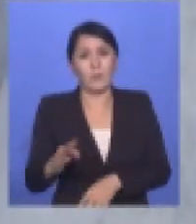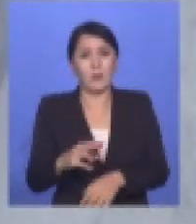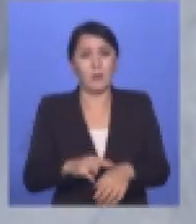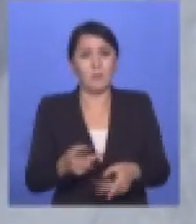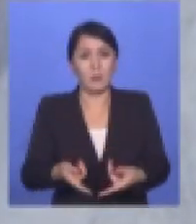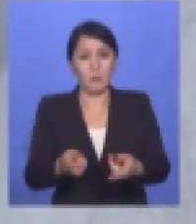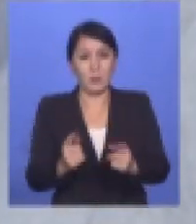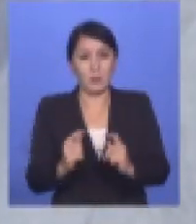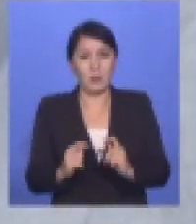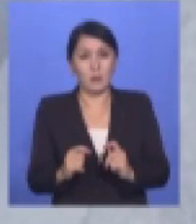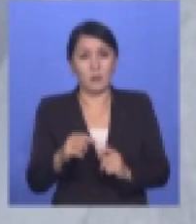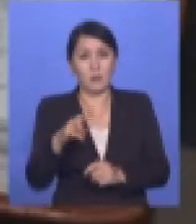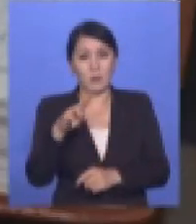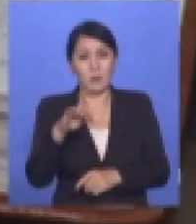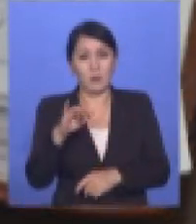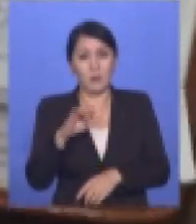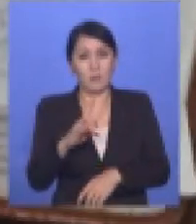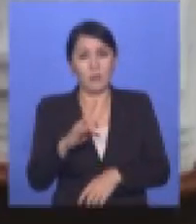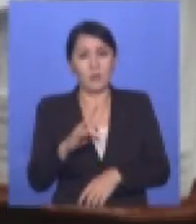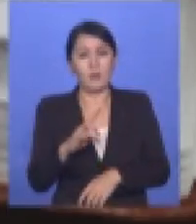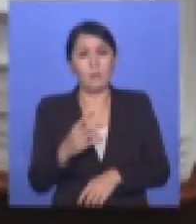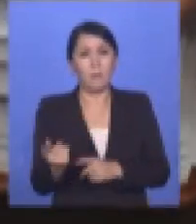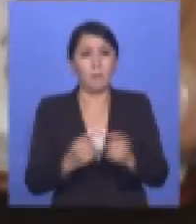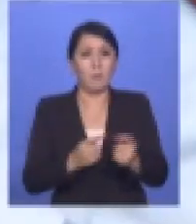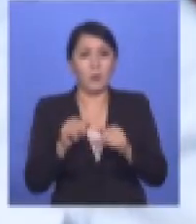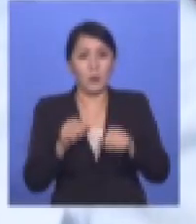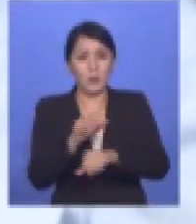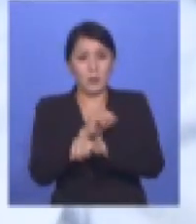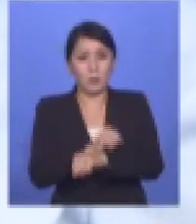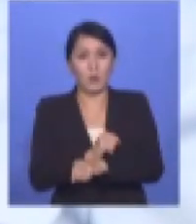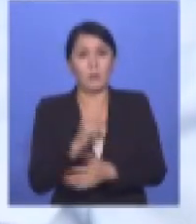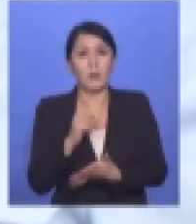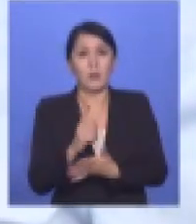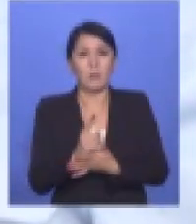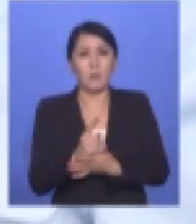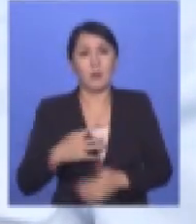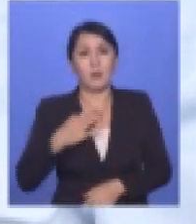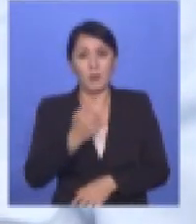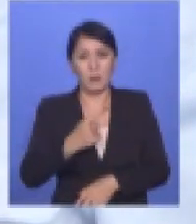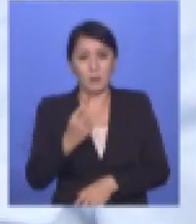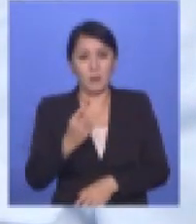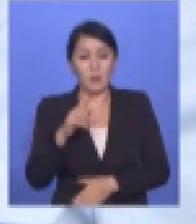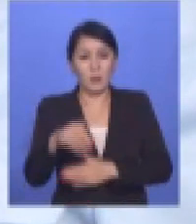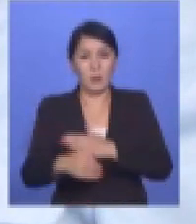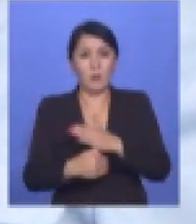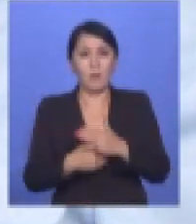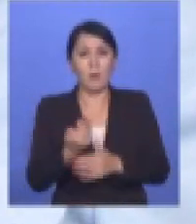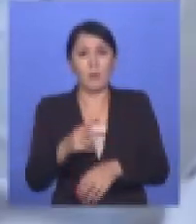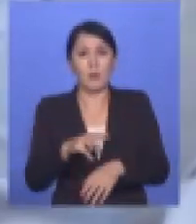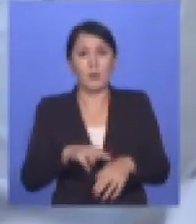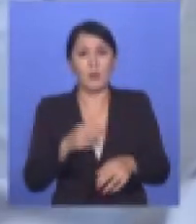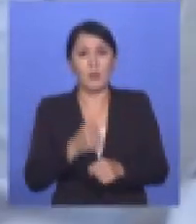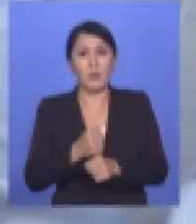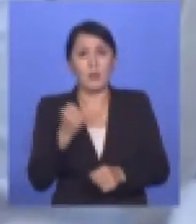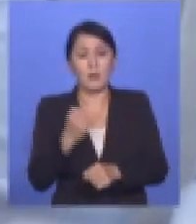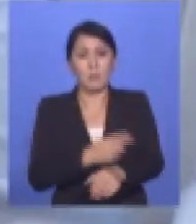департаменті бастығының орынбасары Сәуле Аңдағұлова президенттің құқық қорғау органдарына қойған міндеттердің маңыздылығын атап өтті. Заманауи